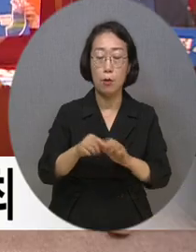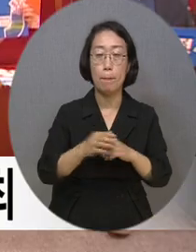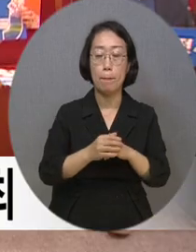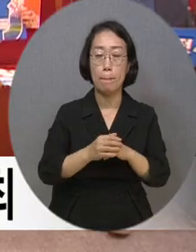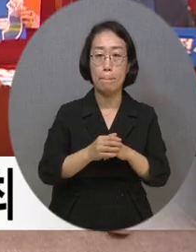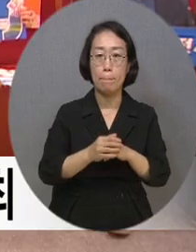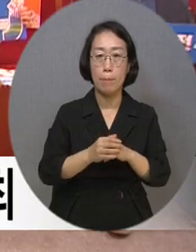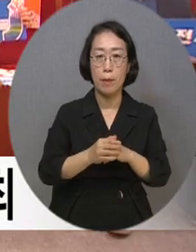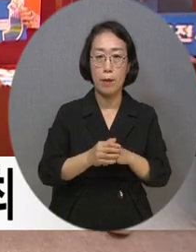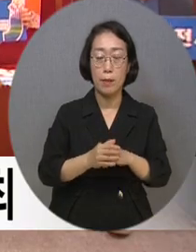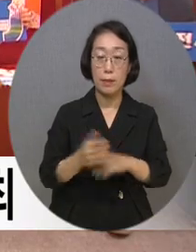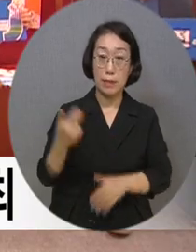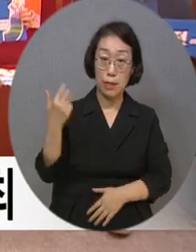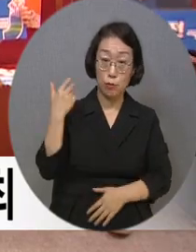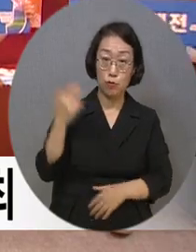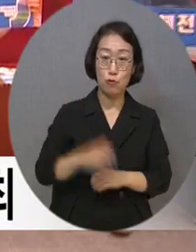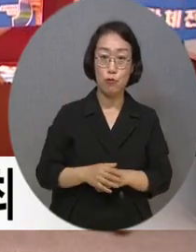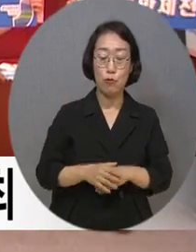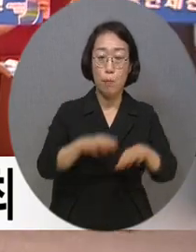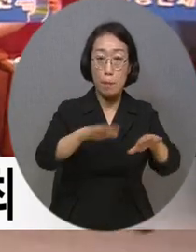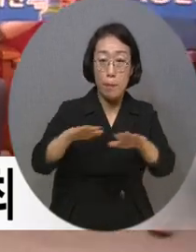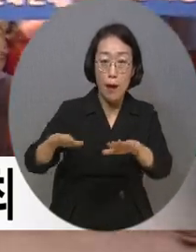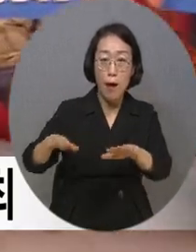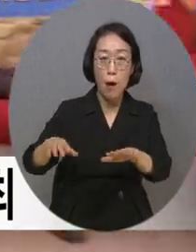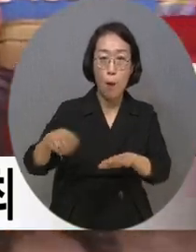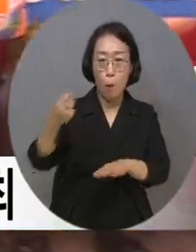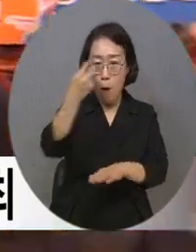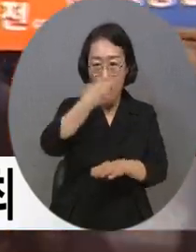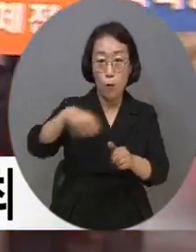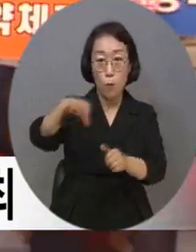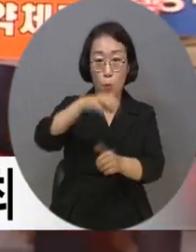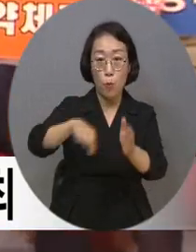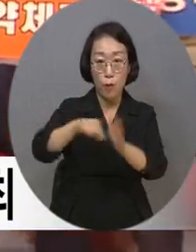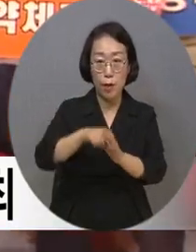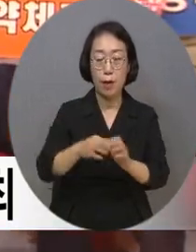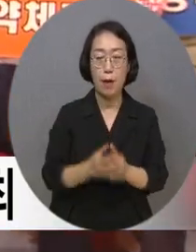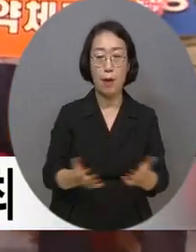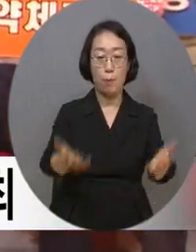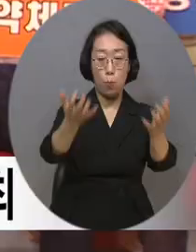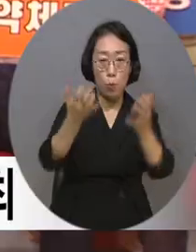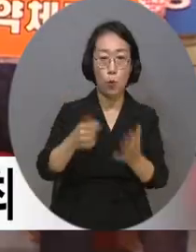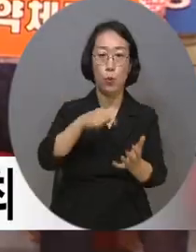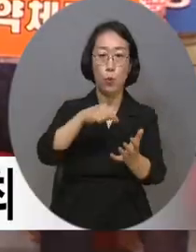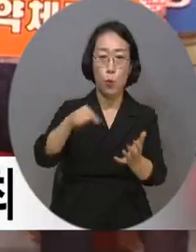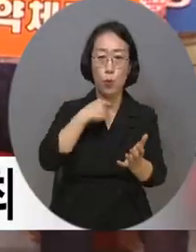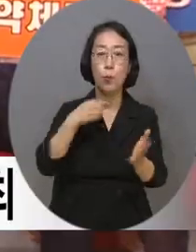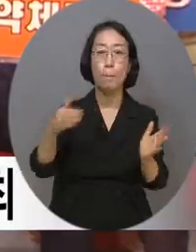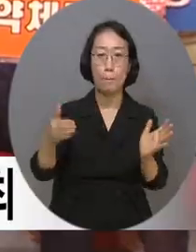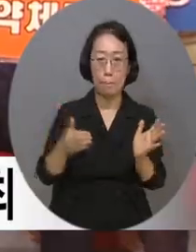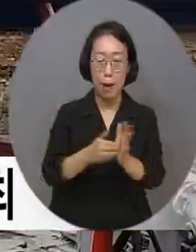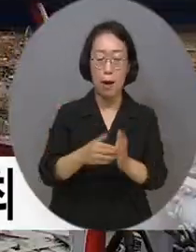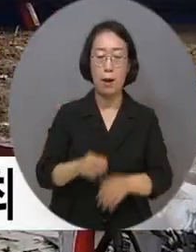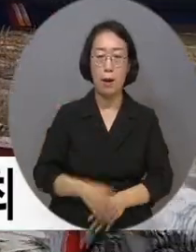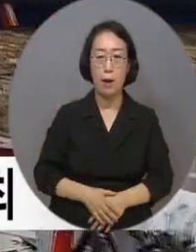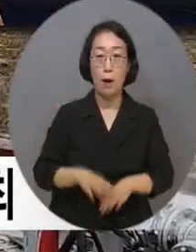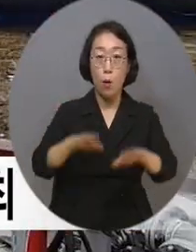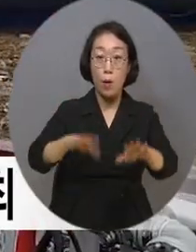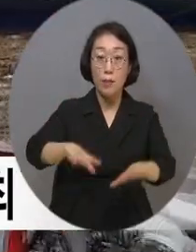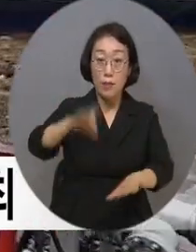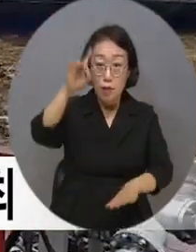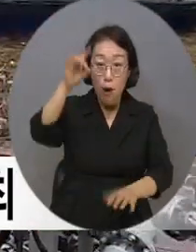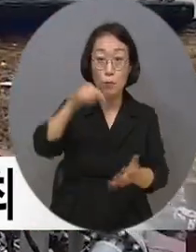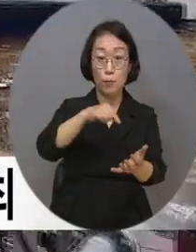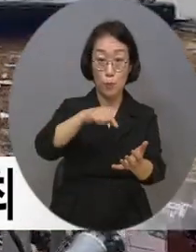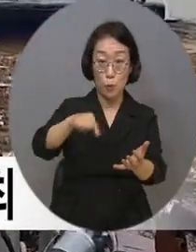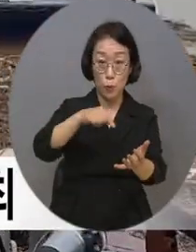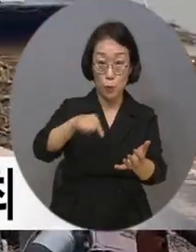보태고자 지난주 해양 환경 보호를 주제로 어업인 역량 강화 교육을 열었습니다. 올해 처음